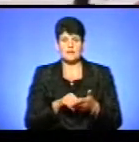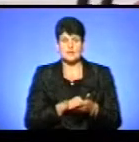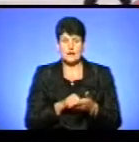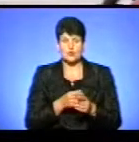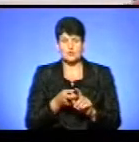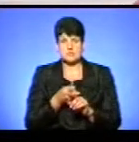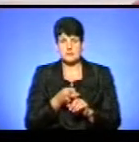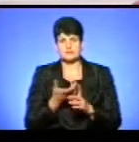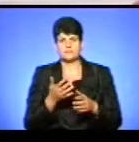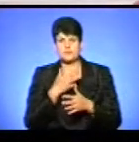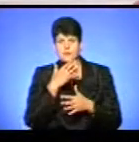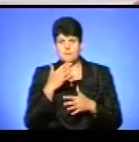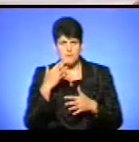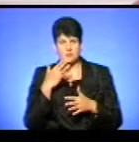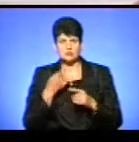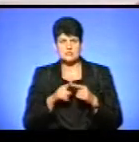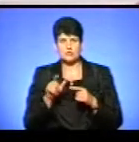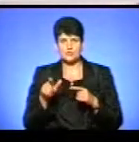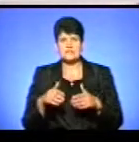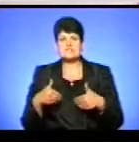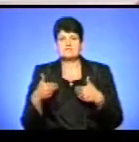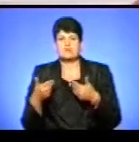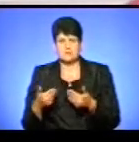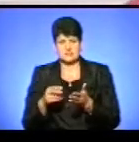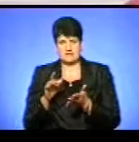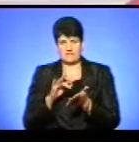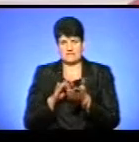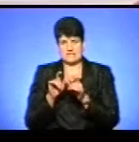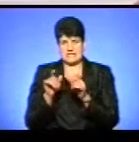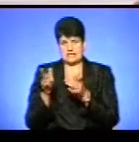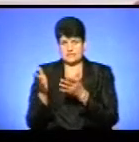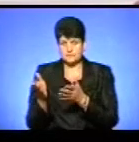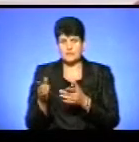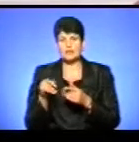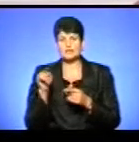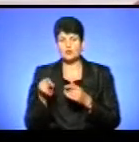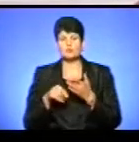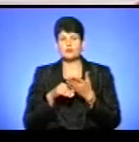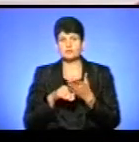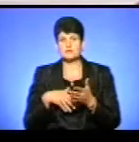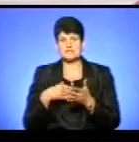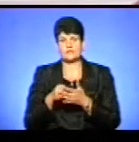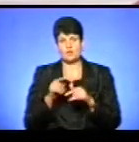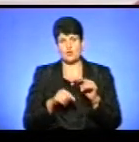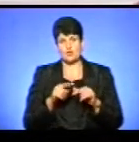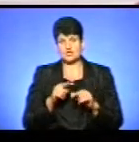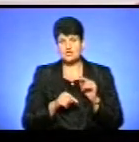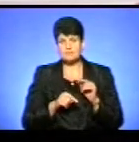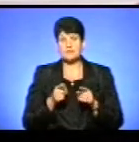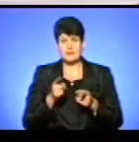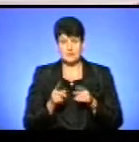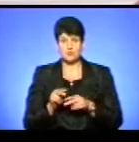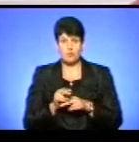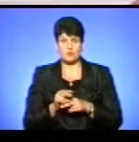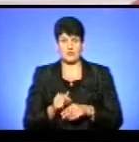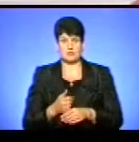наркозалежних. Багато з цих людей звернулися в цей центр, якби для того, щоб допомогти цим своїм родичам дійсно